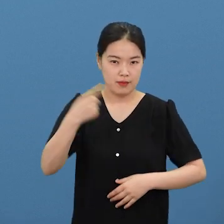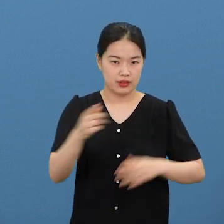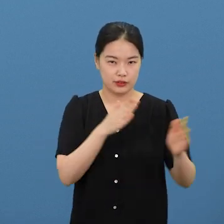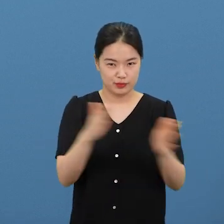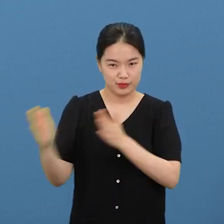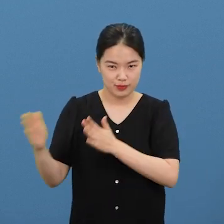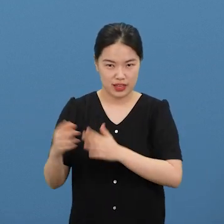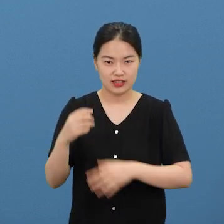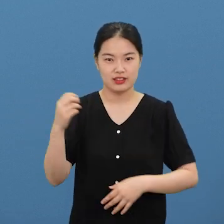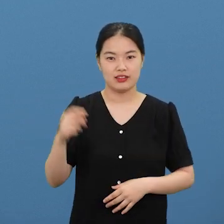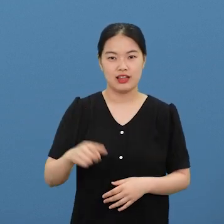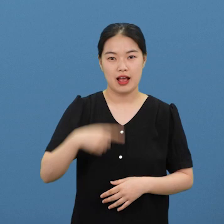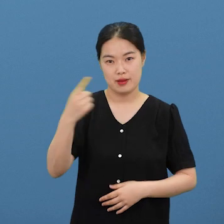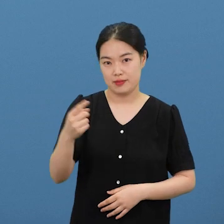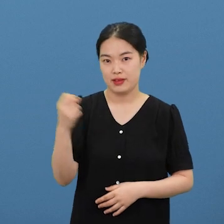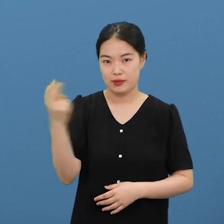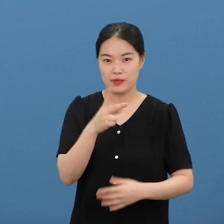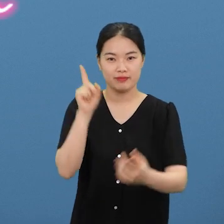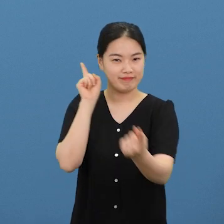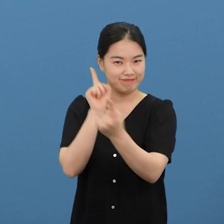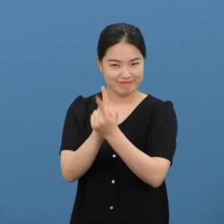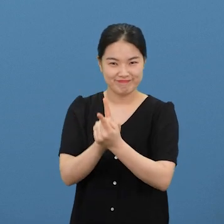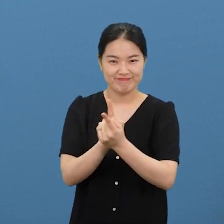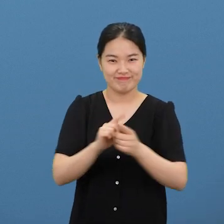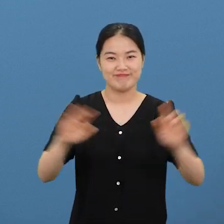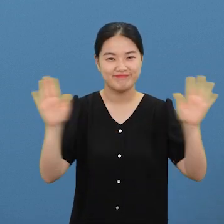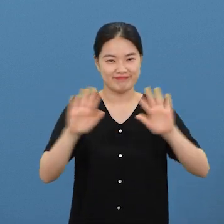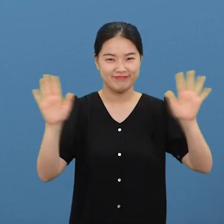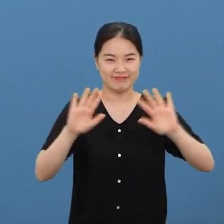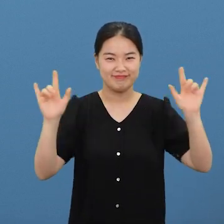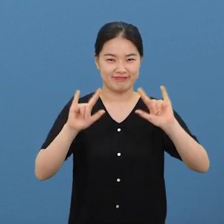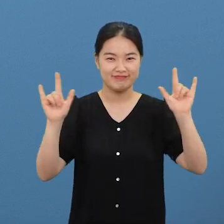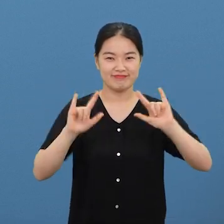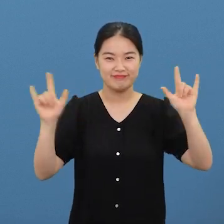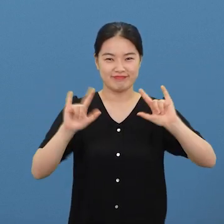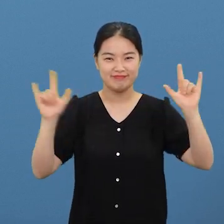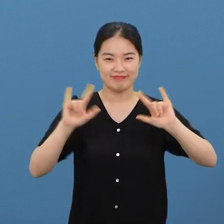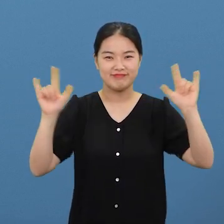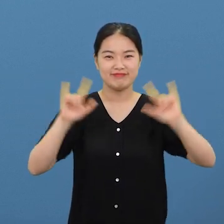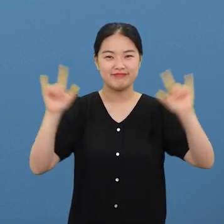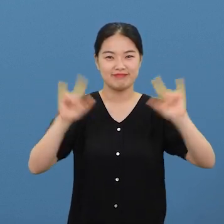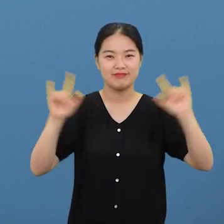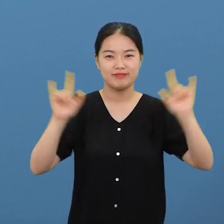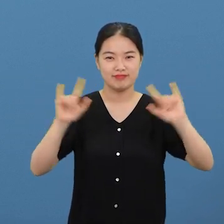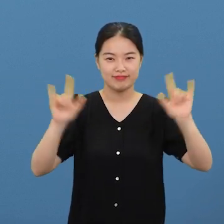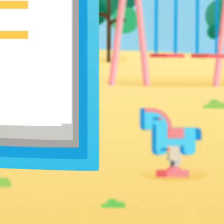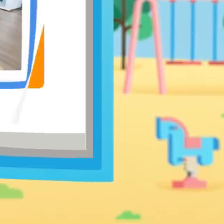다시 찾아오겠습니다. 다음 시간에 또 만나요. 안녕!